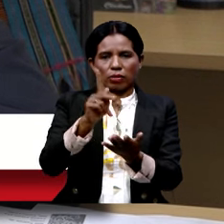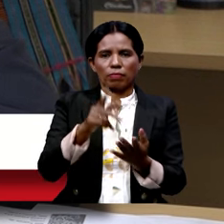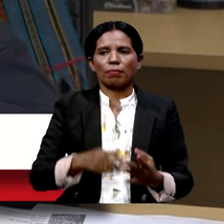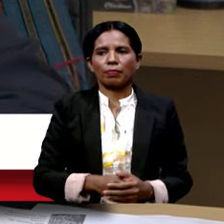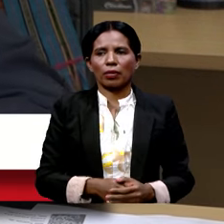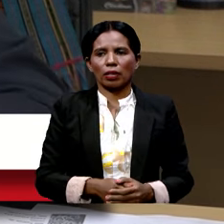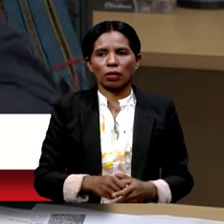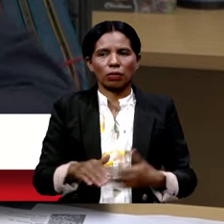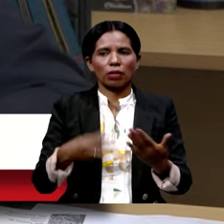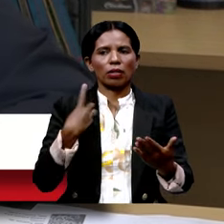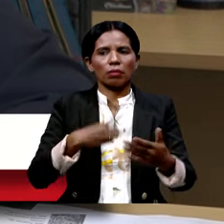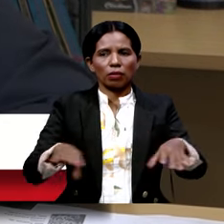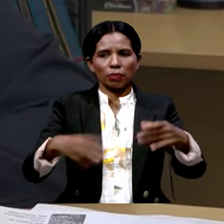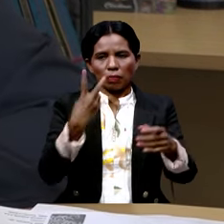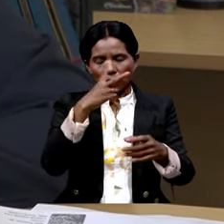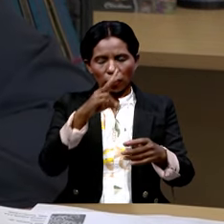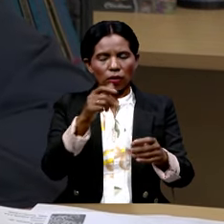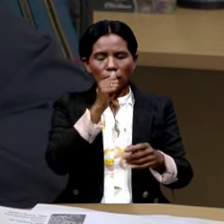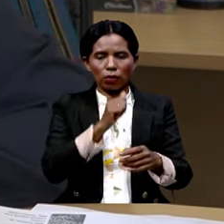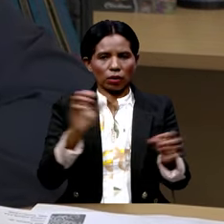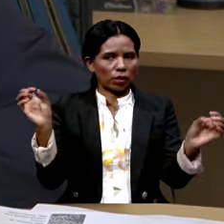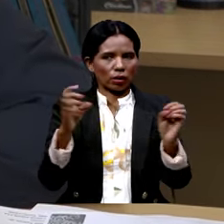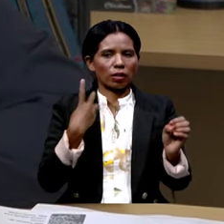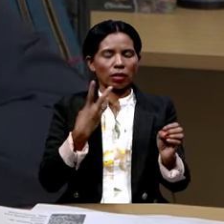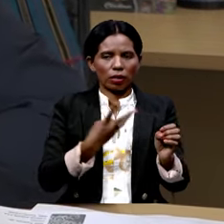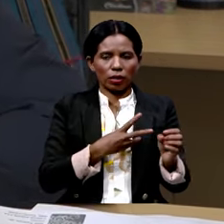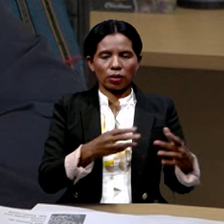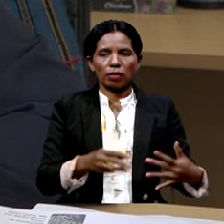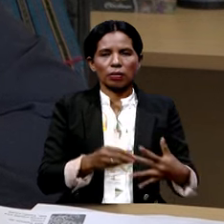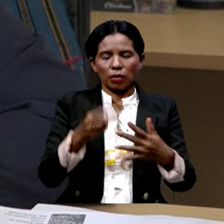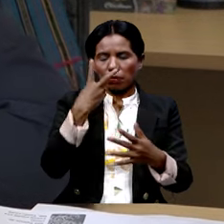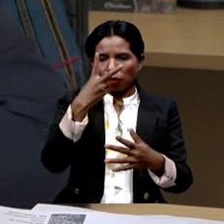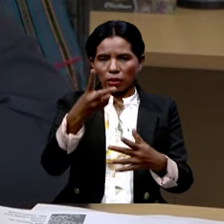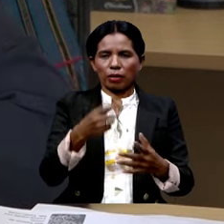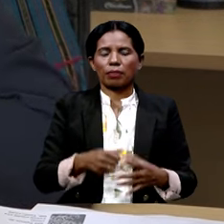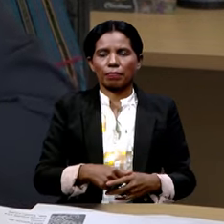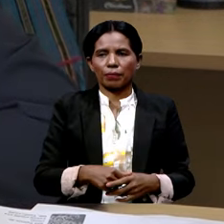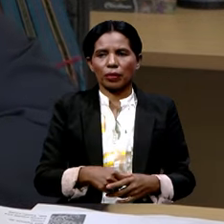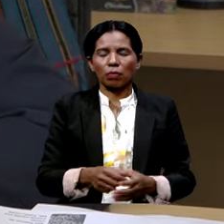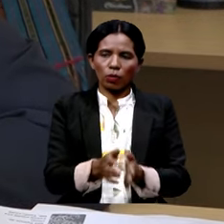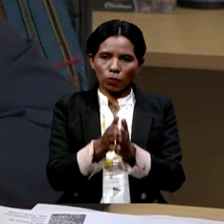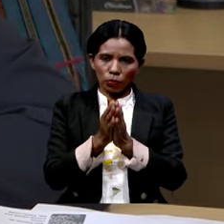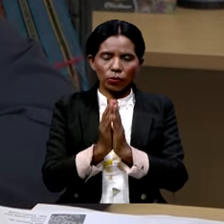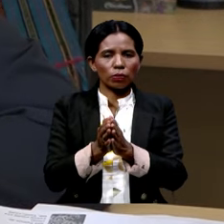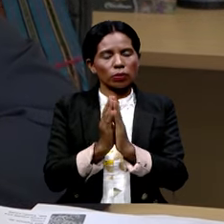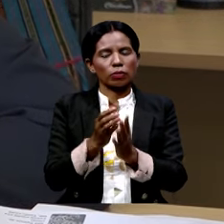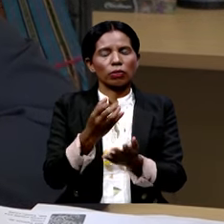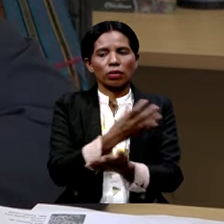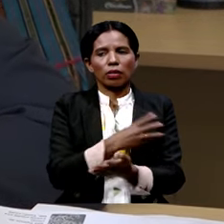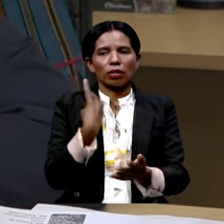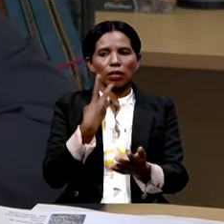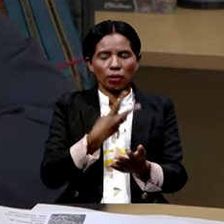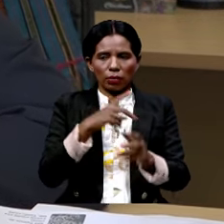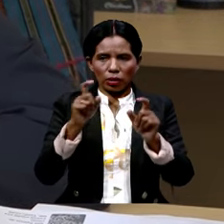Mana buat saya ni tidak mungkin lebih sulit hari buat kami tunjuk lah. Kami lah nono. Di luar hasil mina tagihan. Hasil mina tagihan. Mina